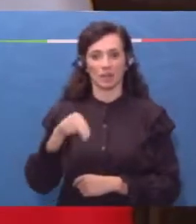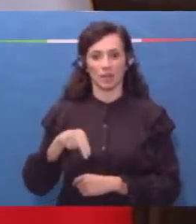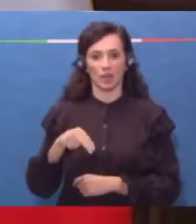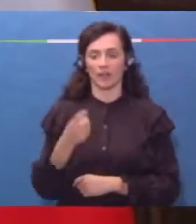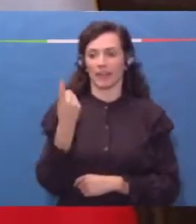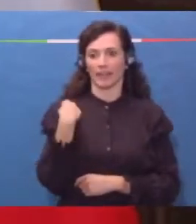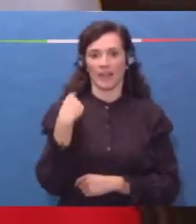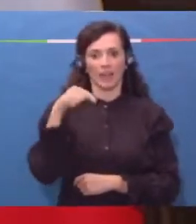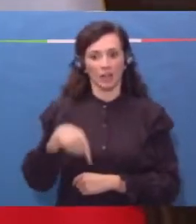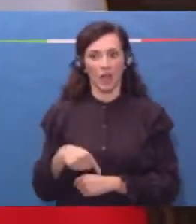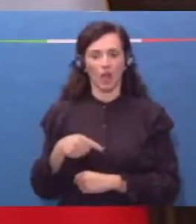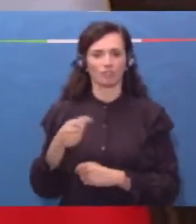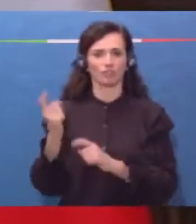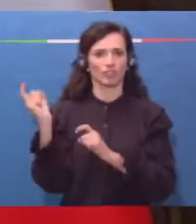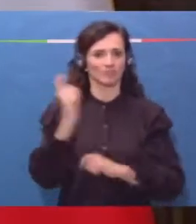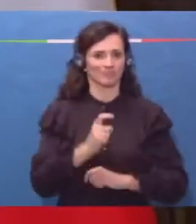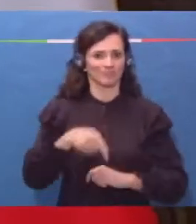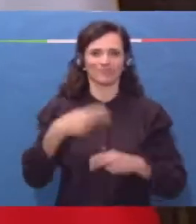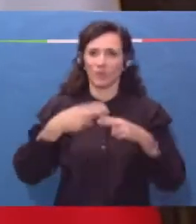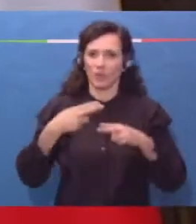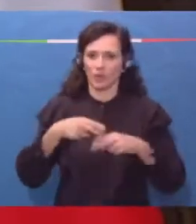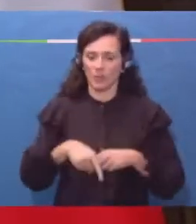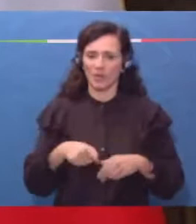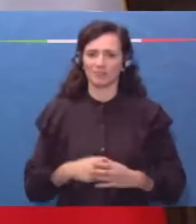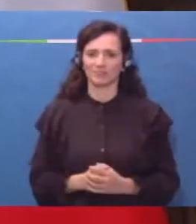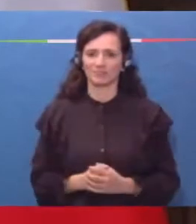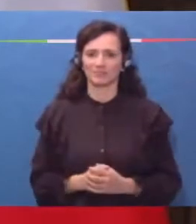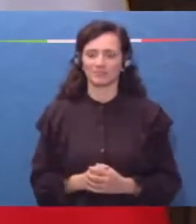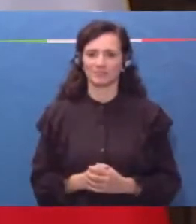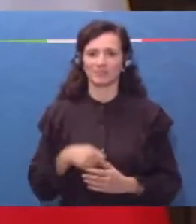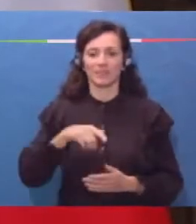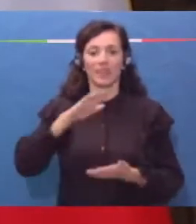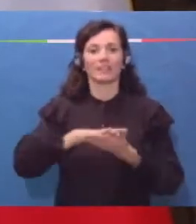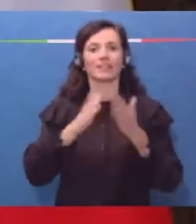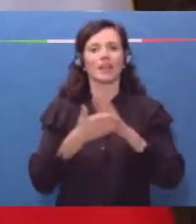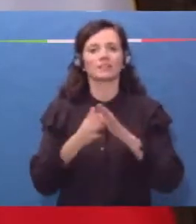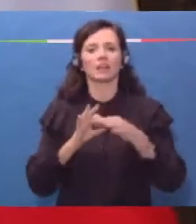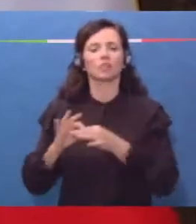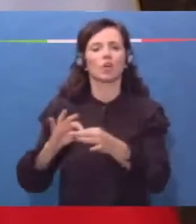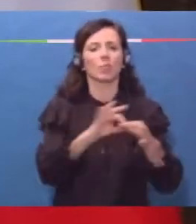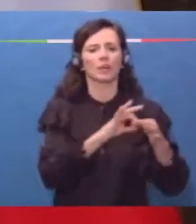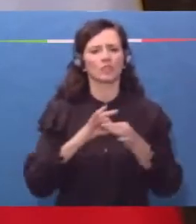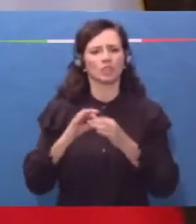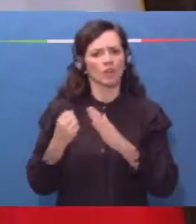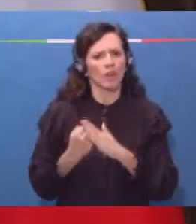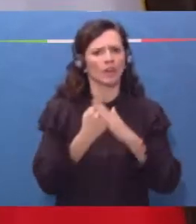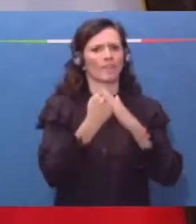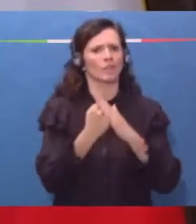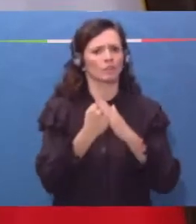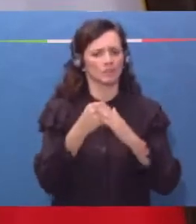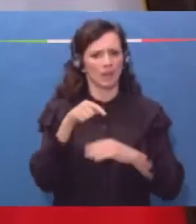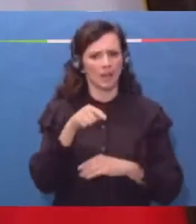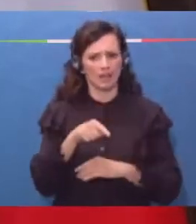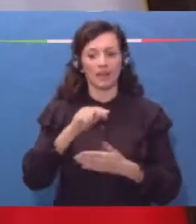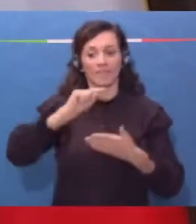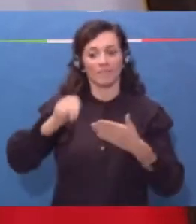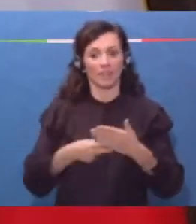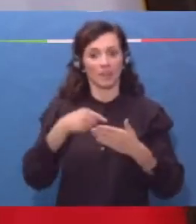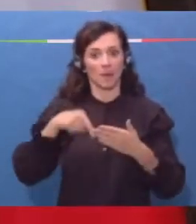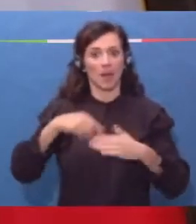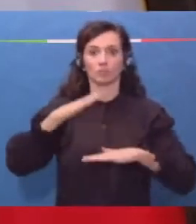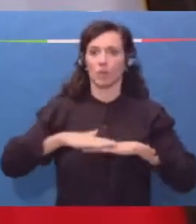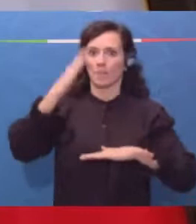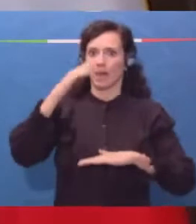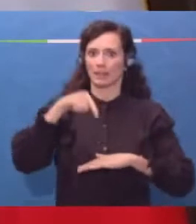e oggi a Roma. Questo trattato di cooperazione rafforzata che abbiamo firmato